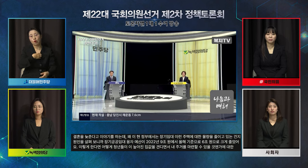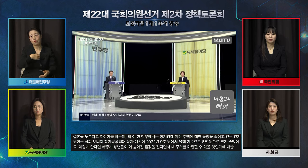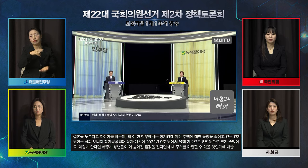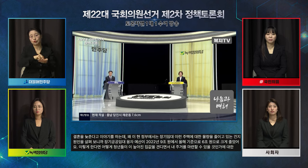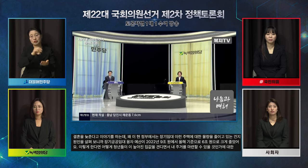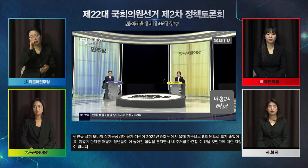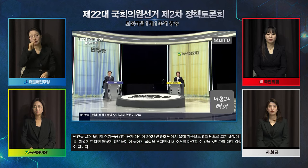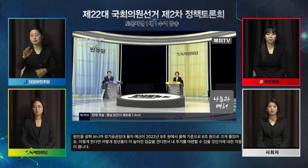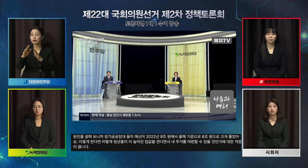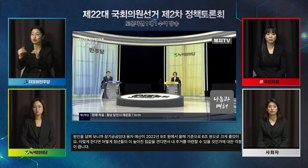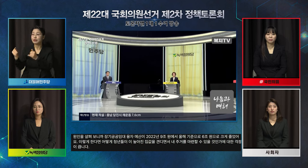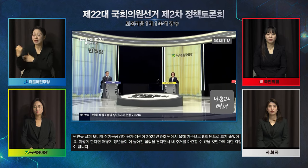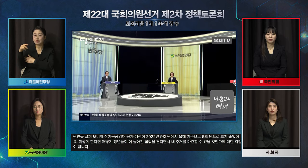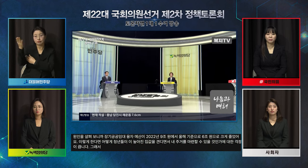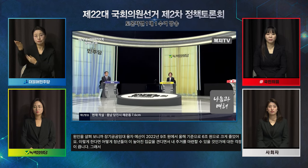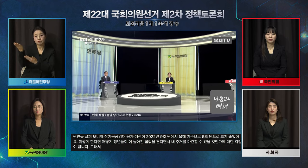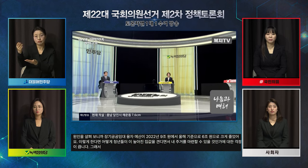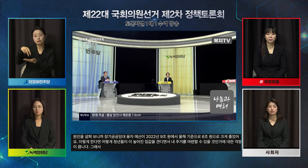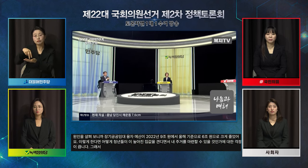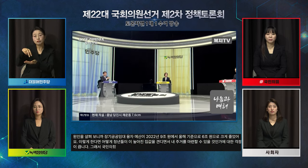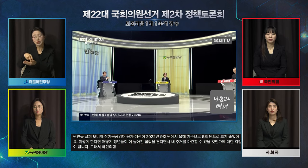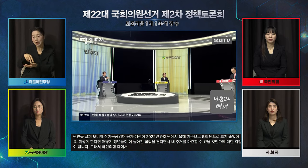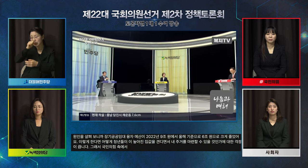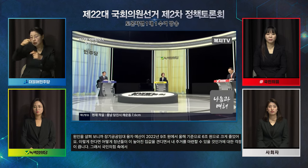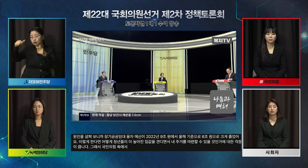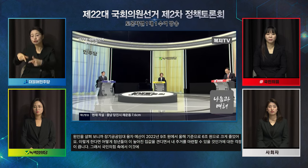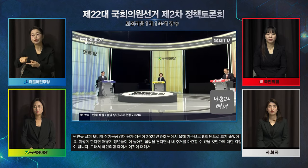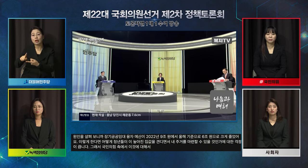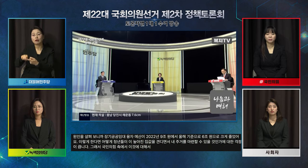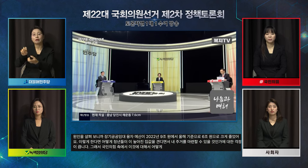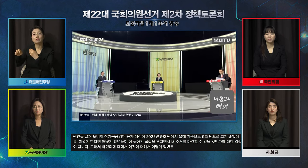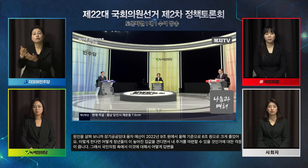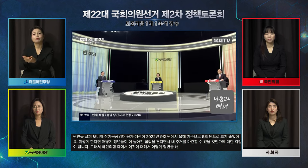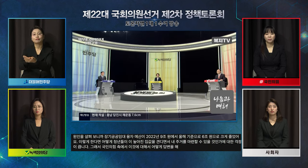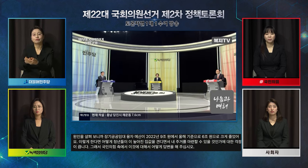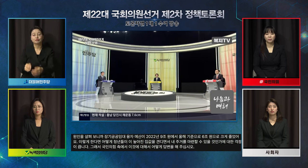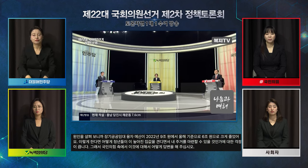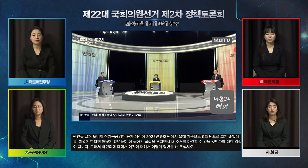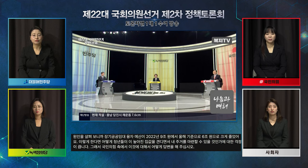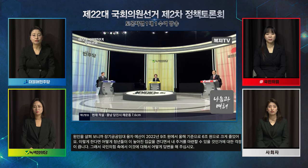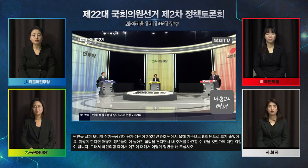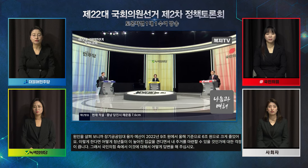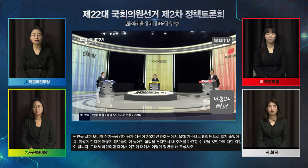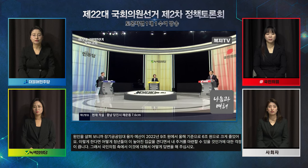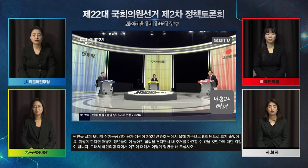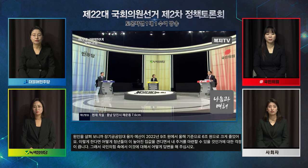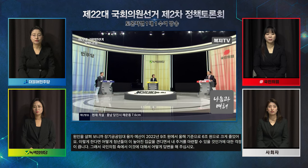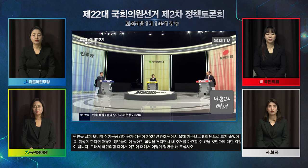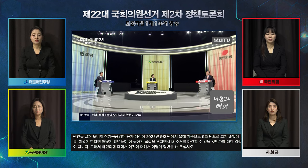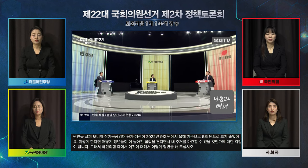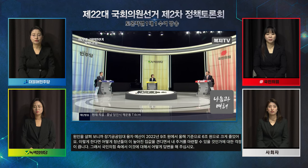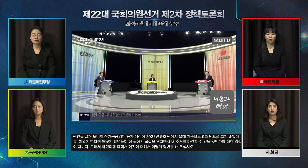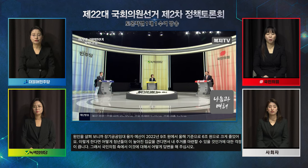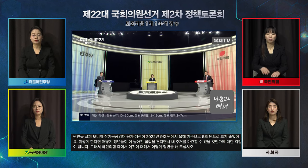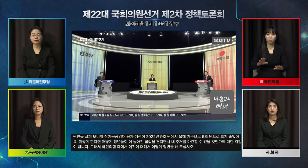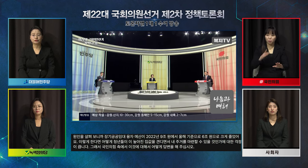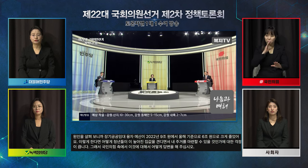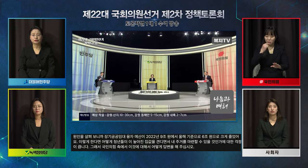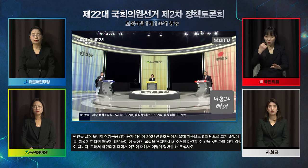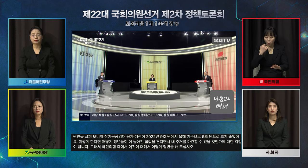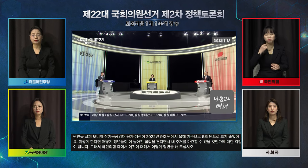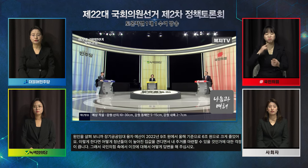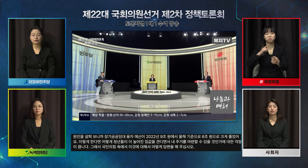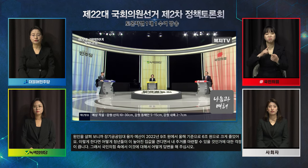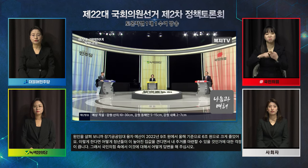국민의힘 측에서 이거에 대해서 어떻게 답변을 좀 해 주십시오. 좋은 지적 감사드립니다. 사실은